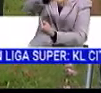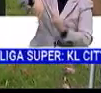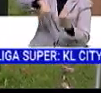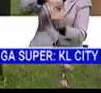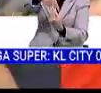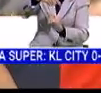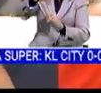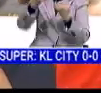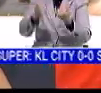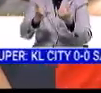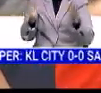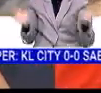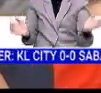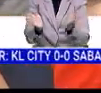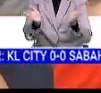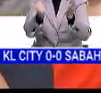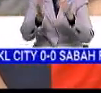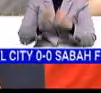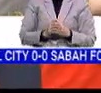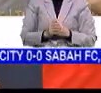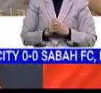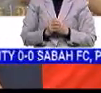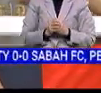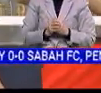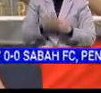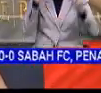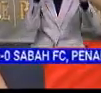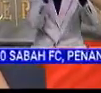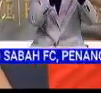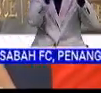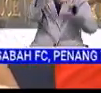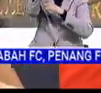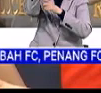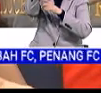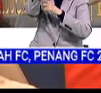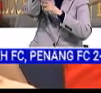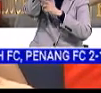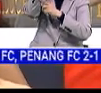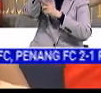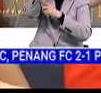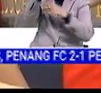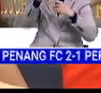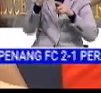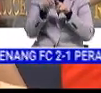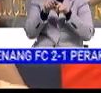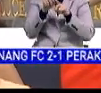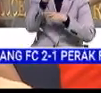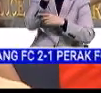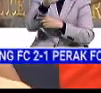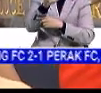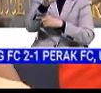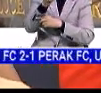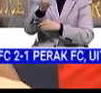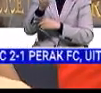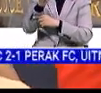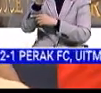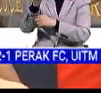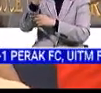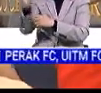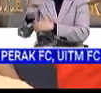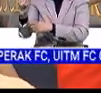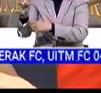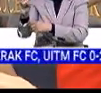negara. Sasaran pihak kerajaan ya, adalah sebanyak 32%